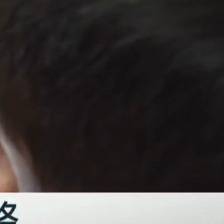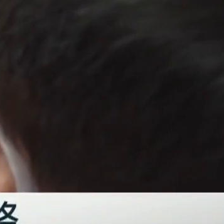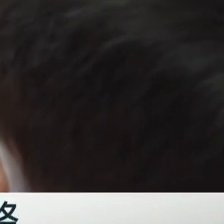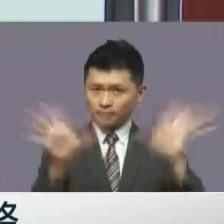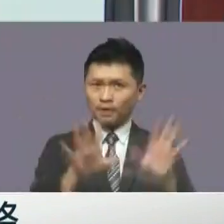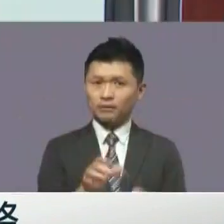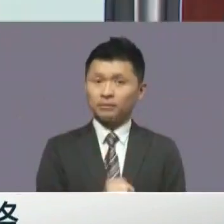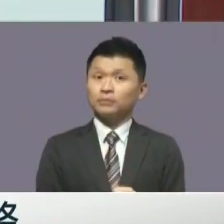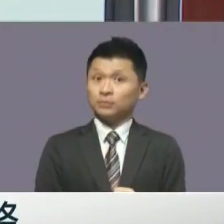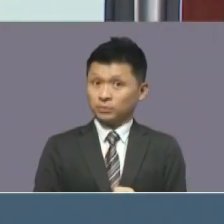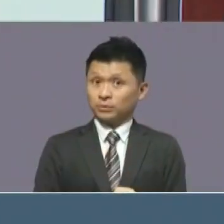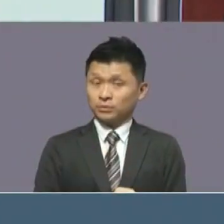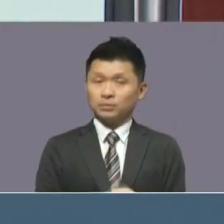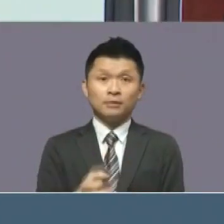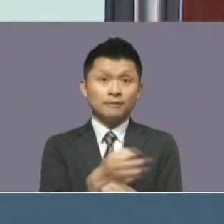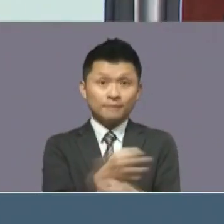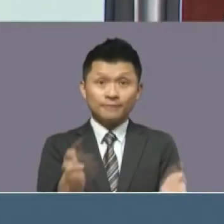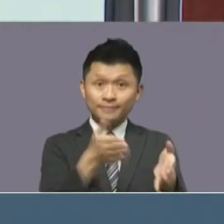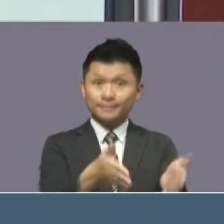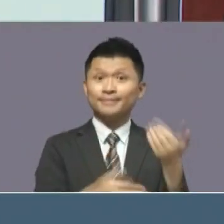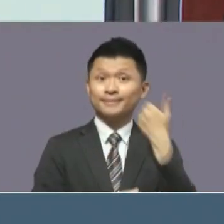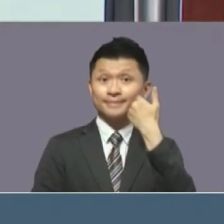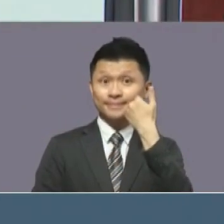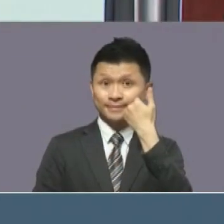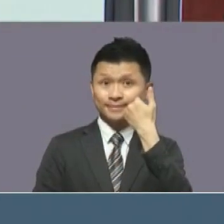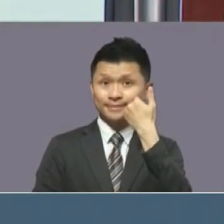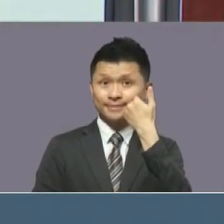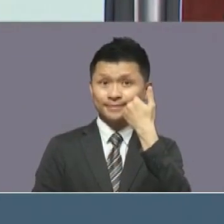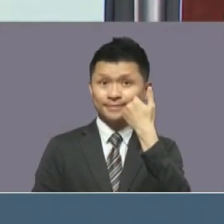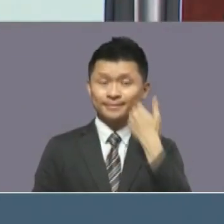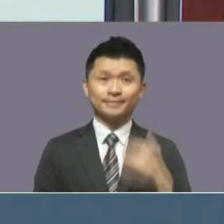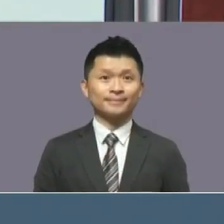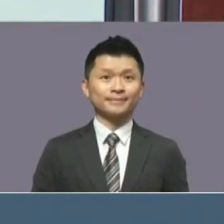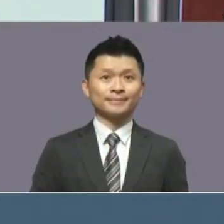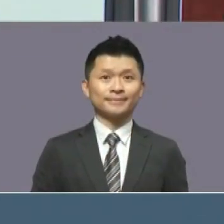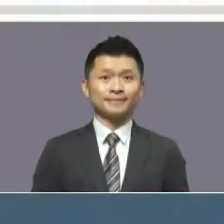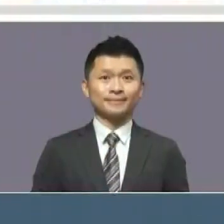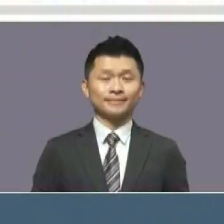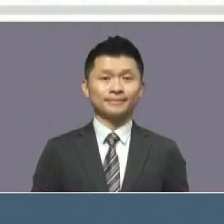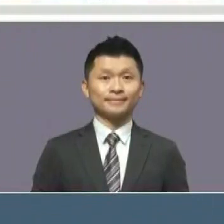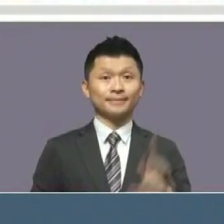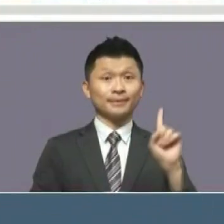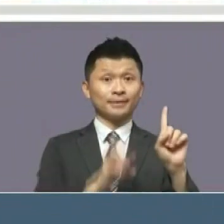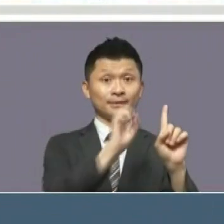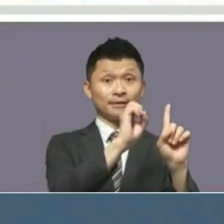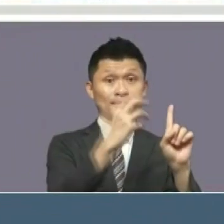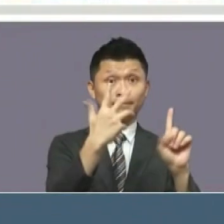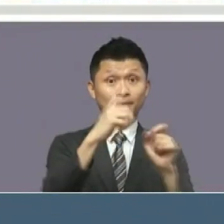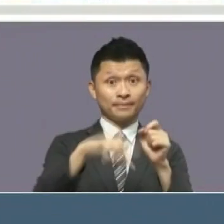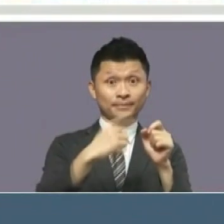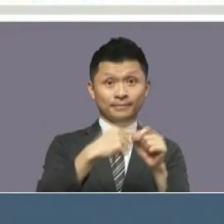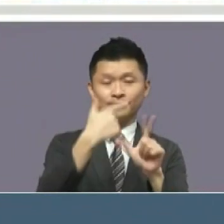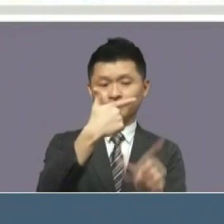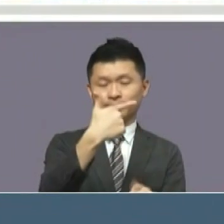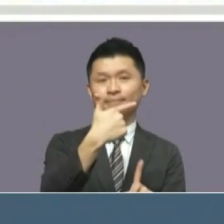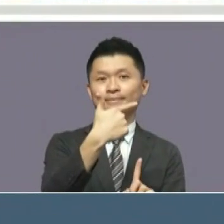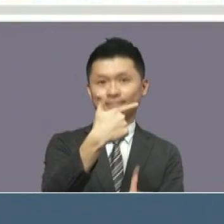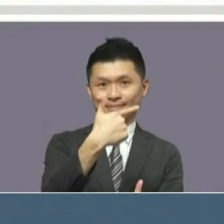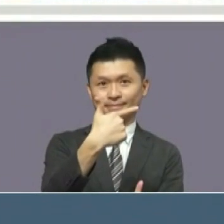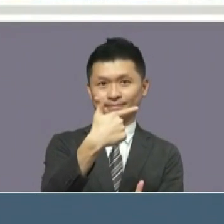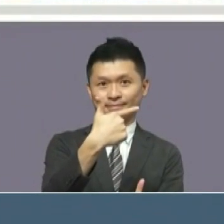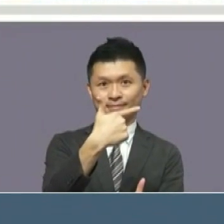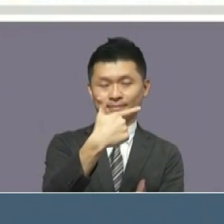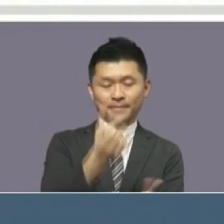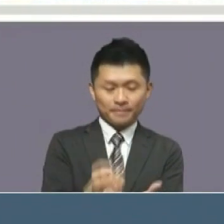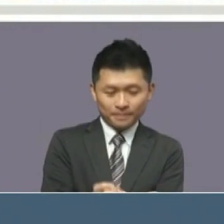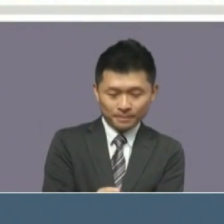补贴。 我们发放的对象是这是在108年的6月1日